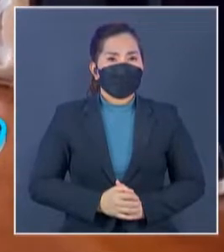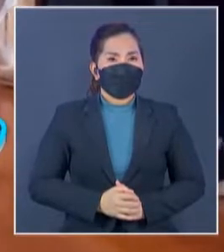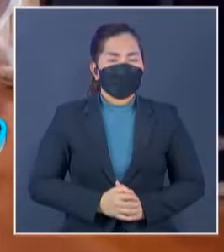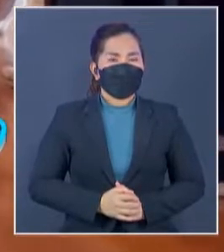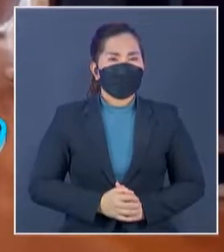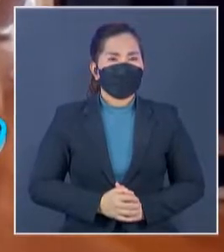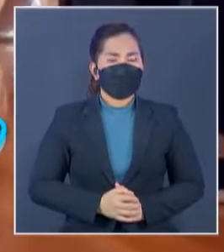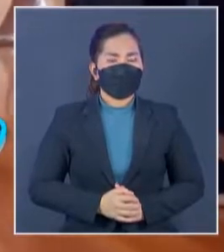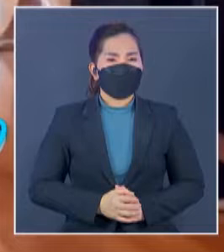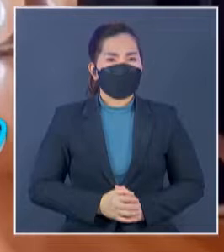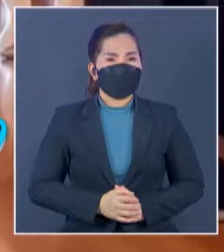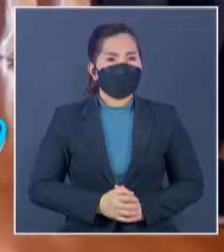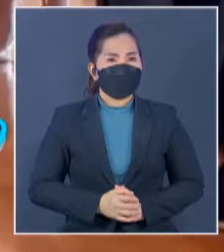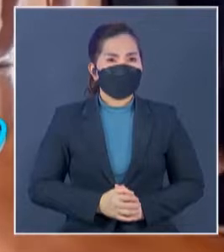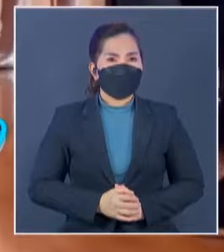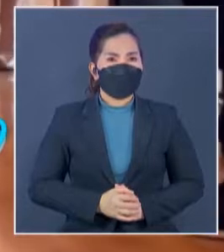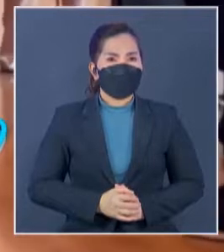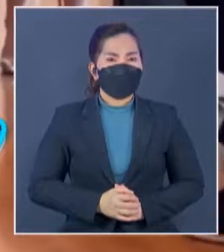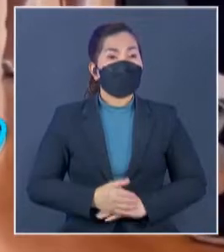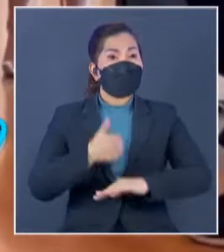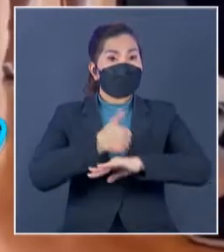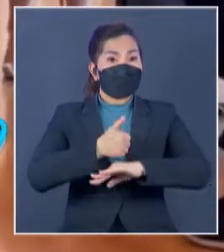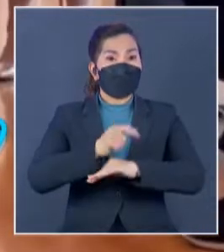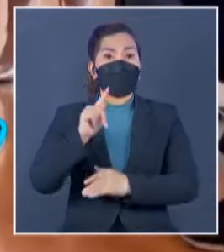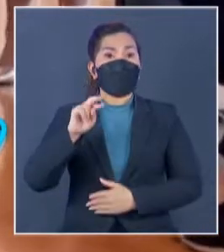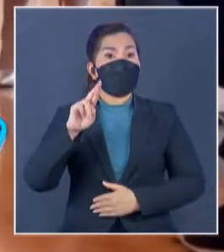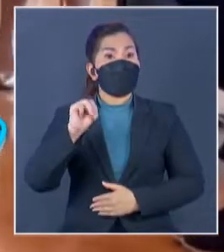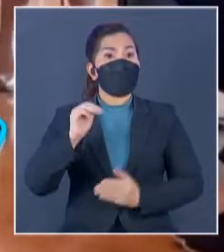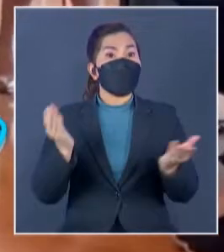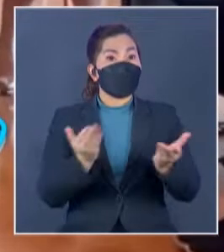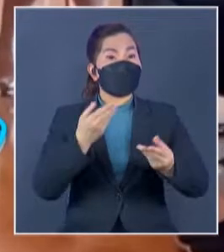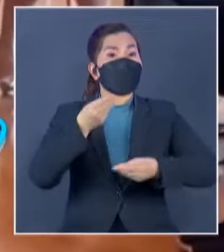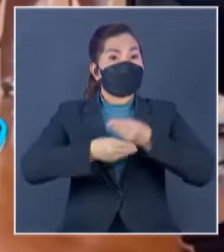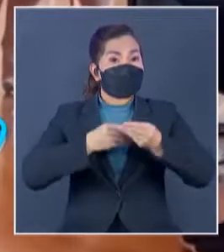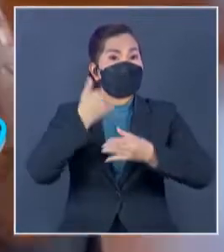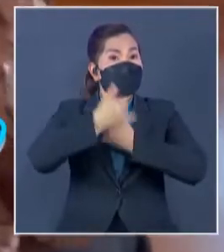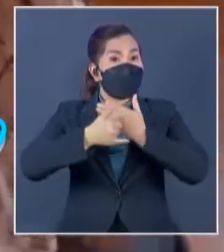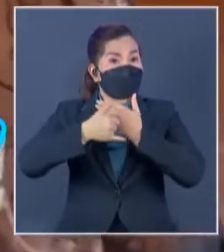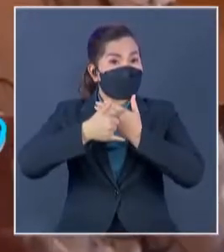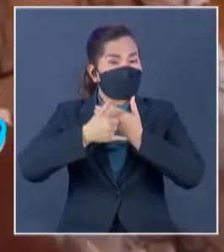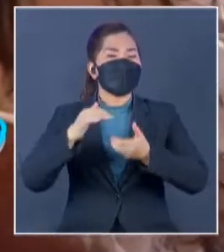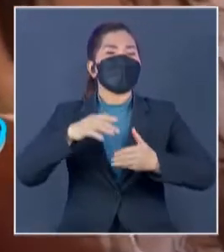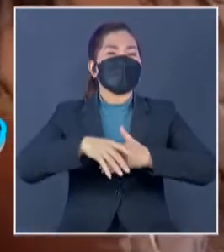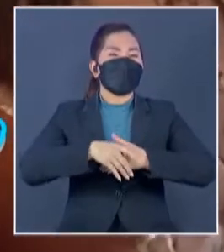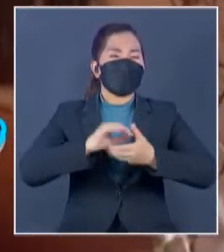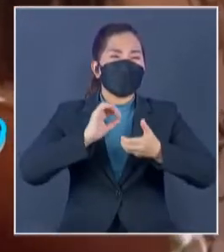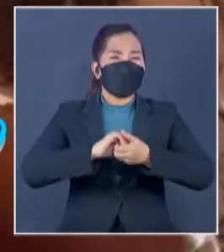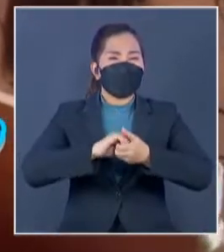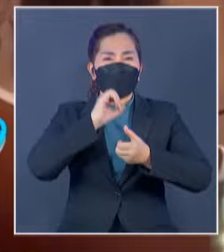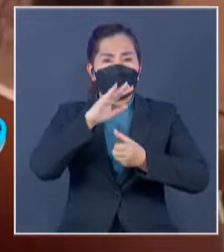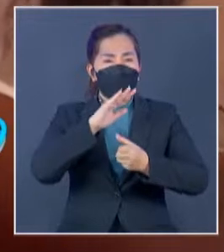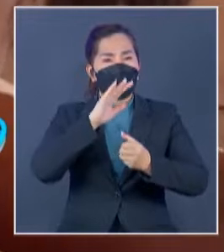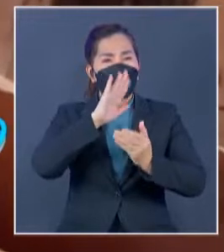นายภูสิทธิ์รัตนกุลเสรีเรืองฤทธิ์อธิบดีกรมส่งเสริมการค้าระหว่างประเทศก็บอกว่าแม้ว่าการส่งออกของไทยใน